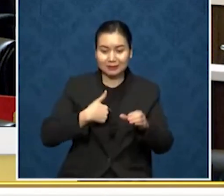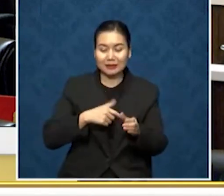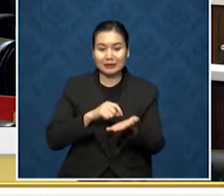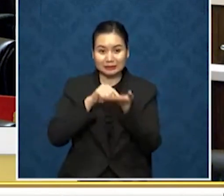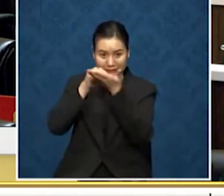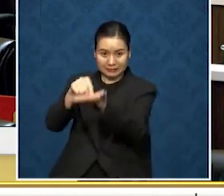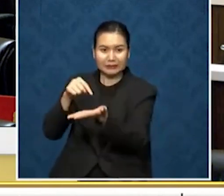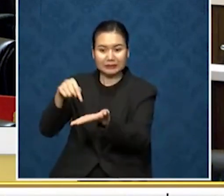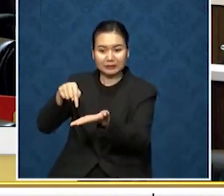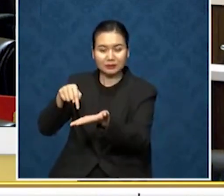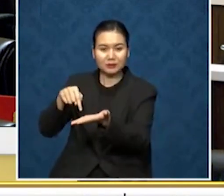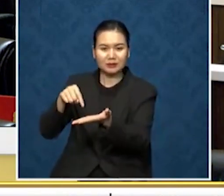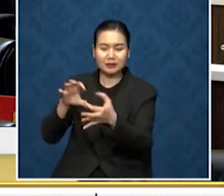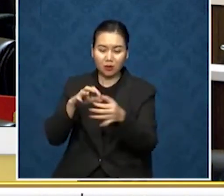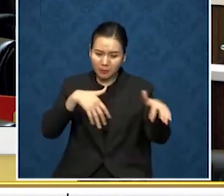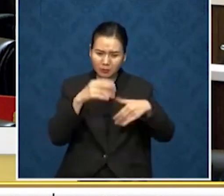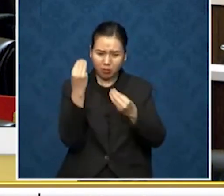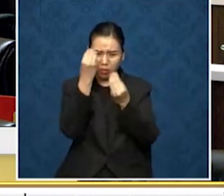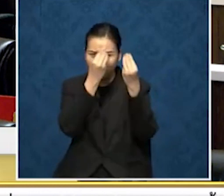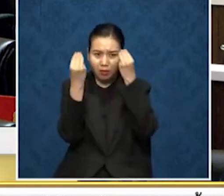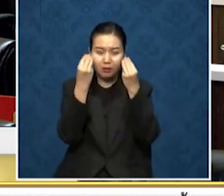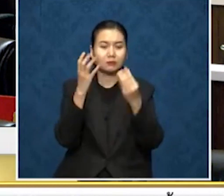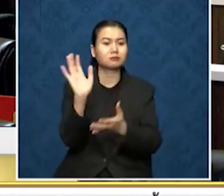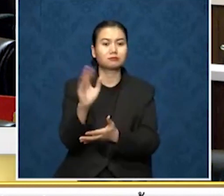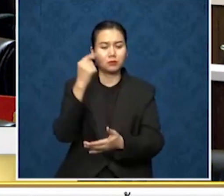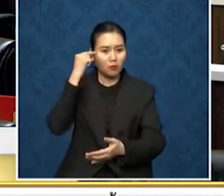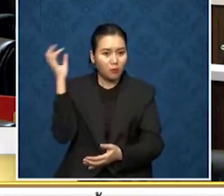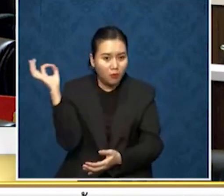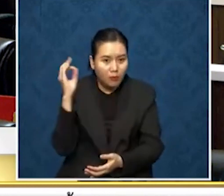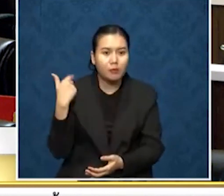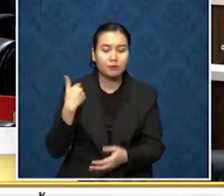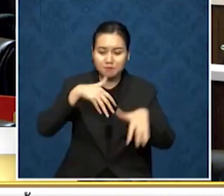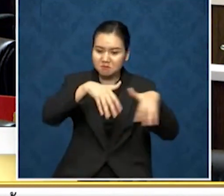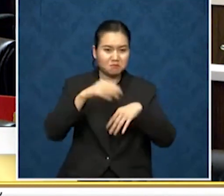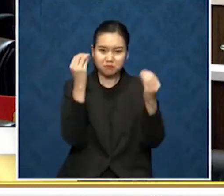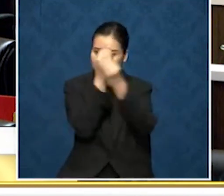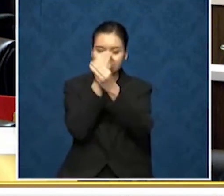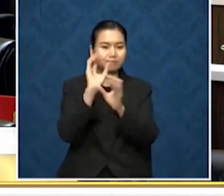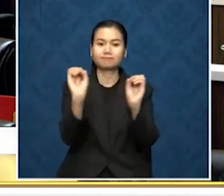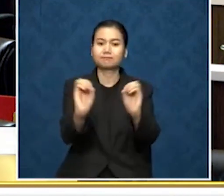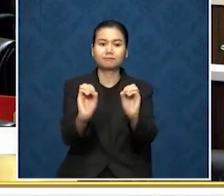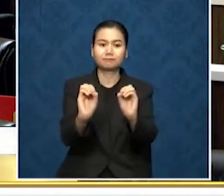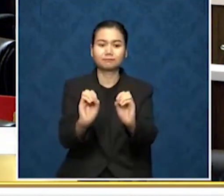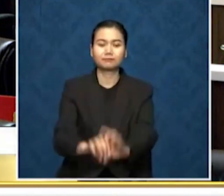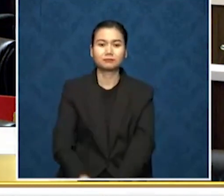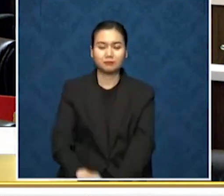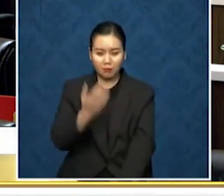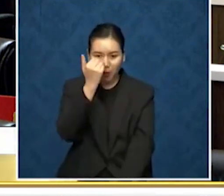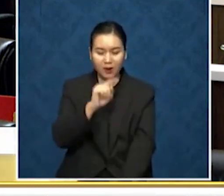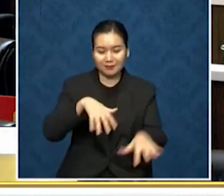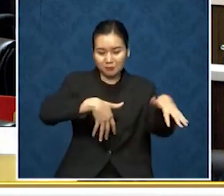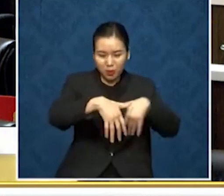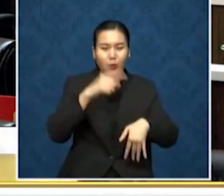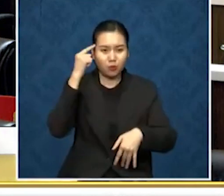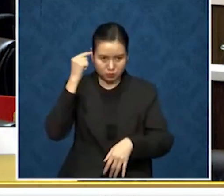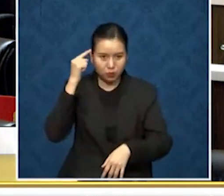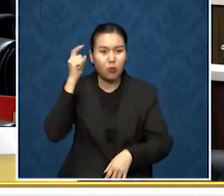นี้จะทำให้ประชาชนสับสนผมฟังยังไงแล้วเนี่ยประชาชนไม่มีทางสับสนหรอกครับเพราะประชาชนเขาเข้าใจ